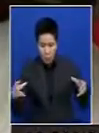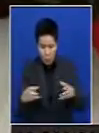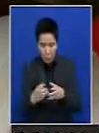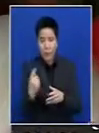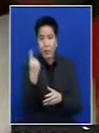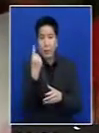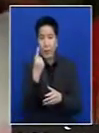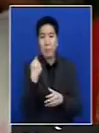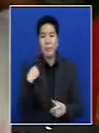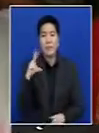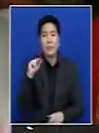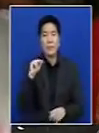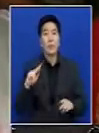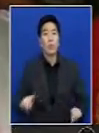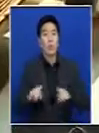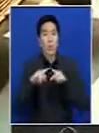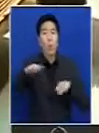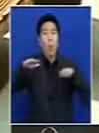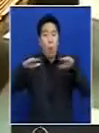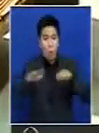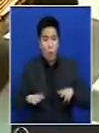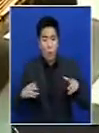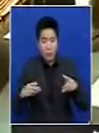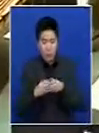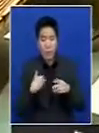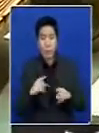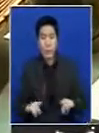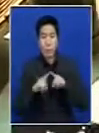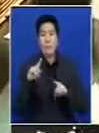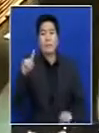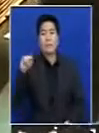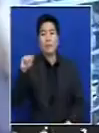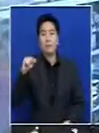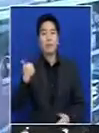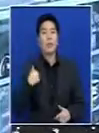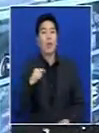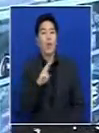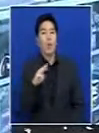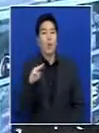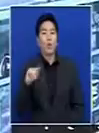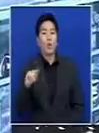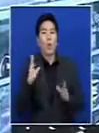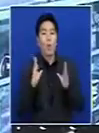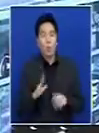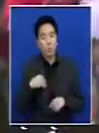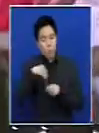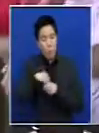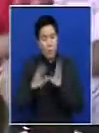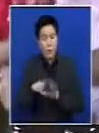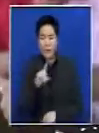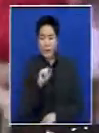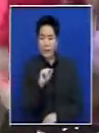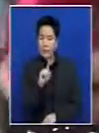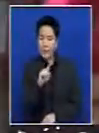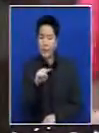งเดียวและอีก30กระทรวงก็จะลดลงเหลือแค่20กระทรวงซึ่งจะทำให้มีรัฐมนตรีอยู่ที่21จนถึง22คนเ